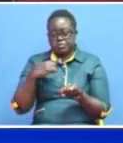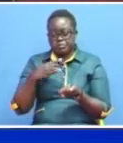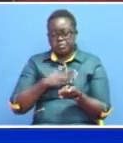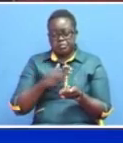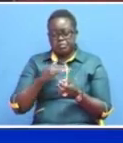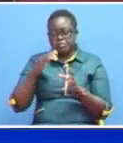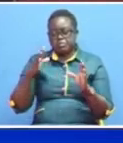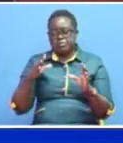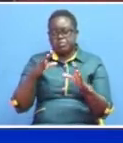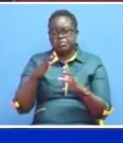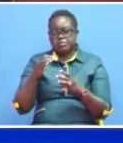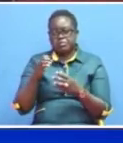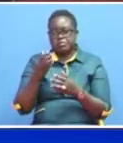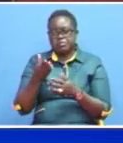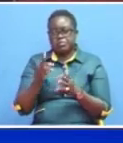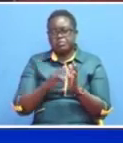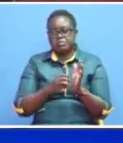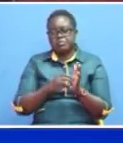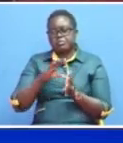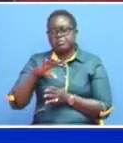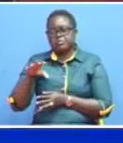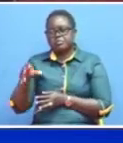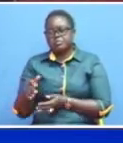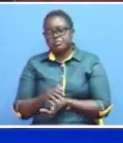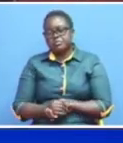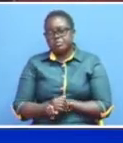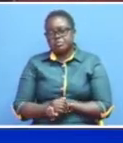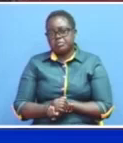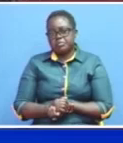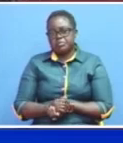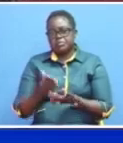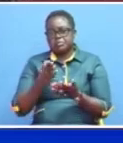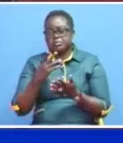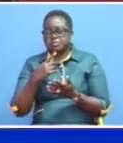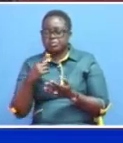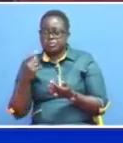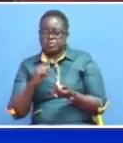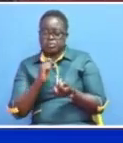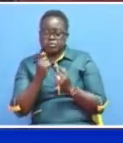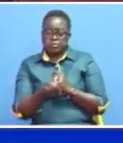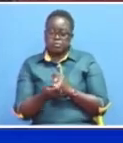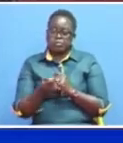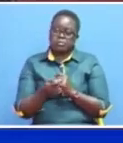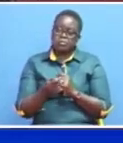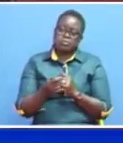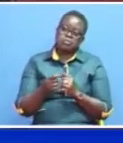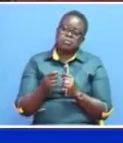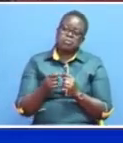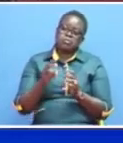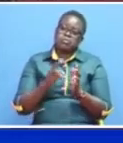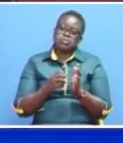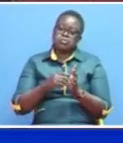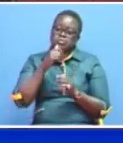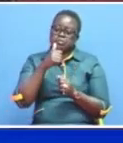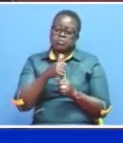situ kana isio situ Masako. Kuku dhiyo pindua mwekalo kaundi ya Masako ni wadho governor